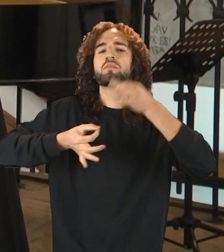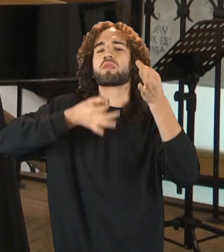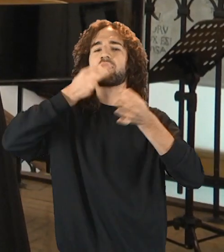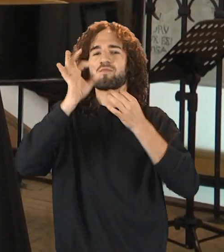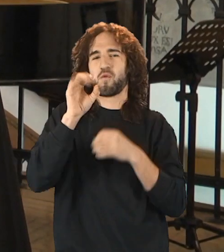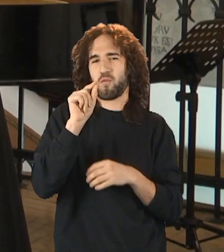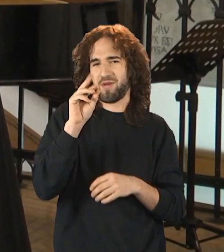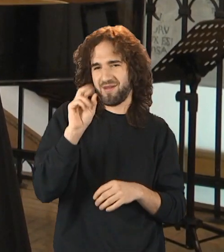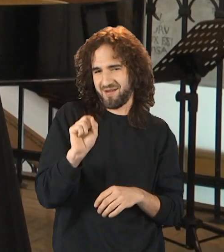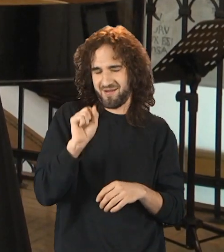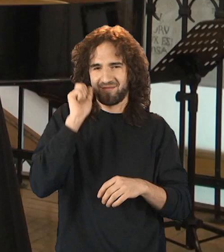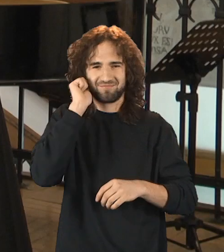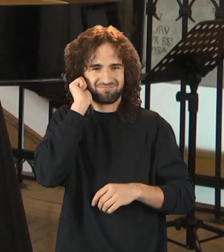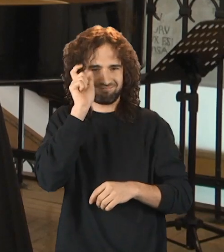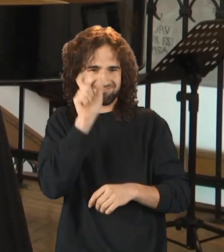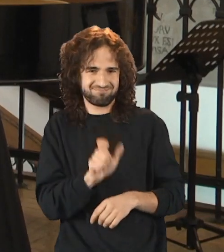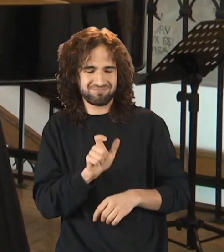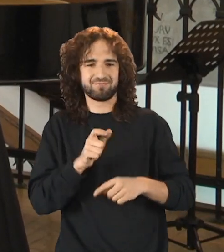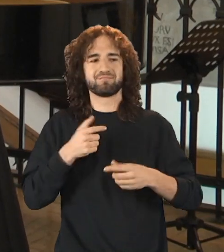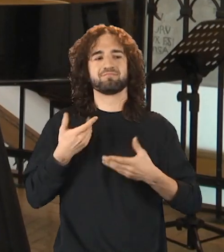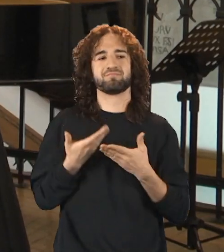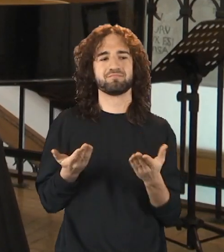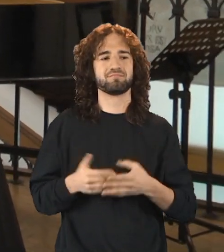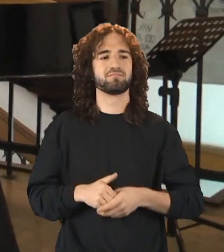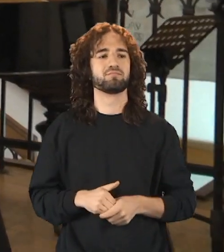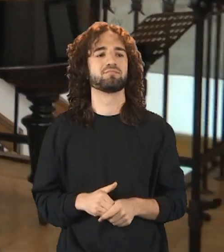pod tytułem Muzyka salonów Polski i Europy.